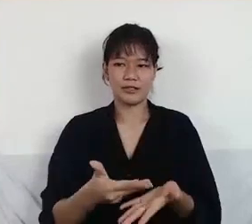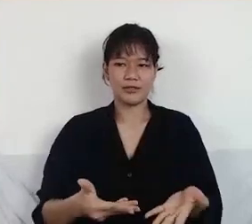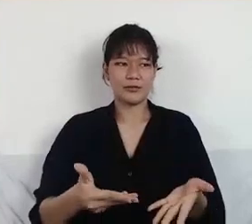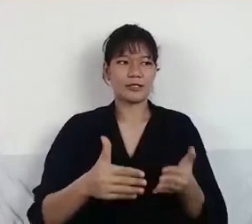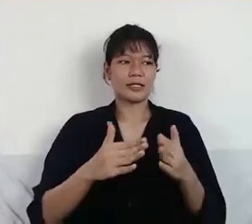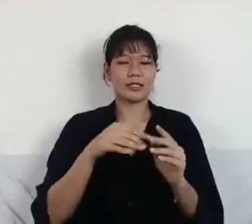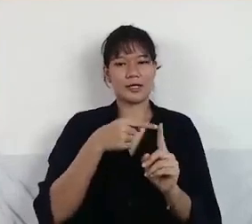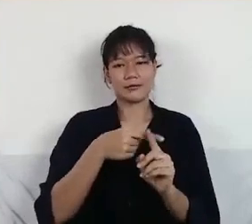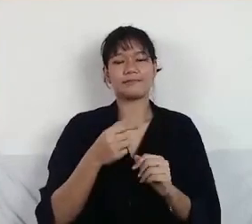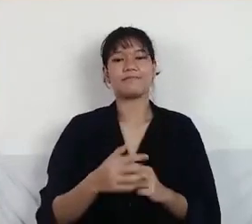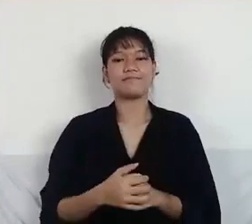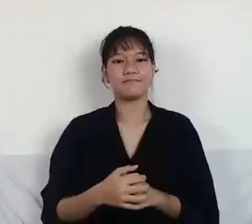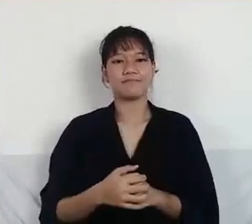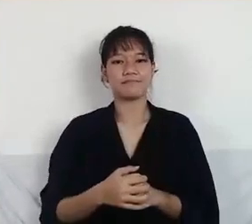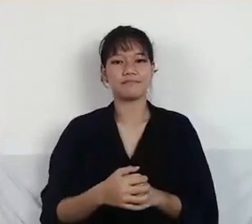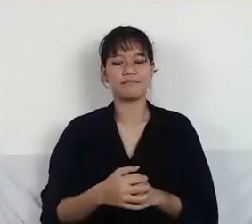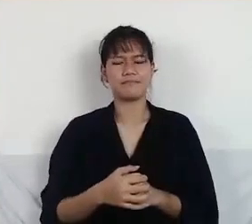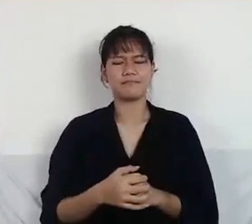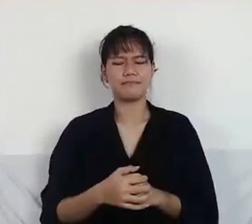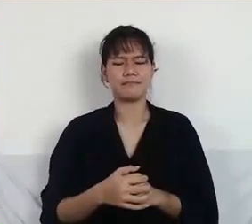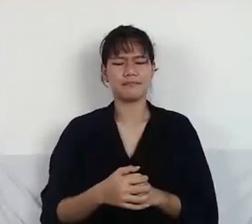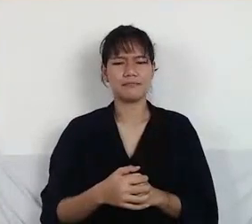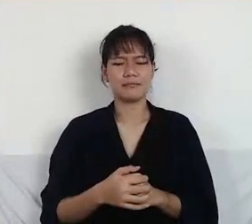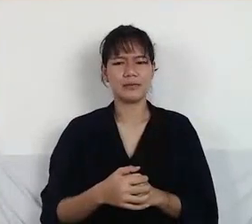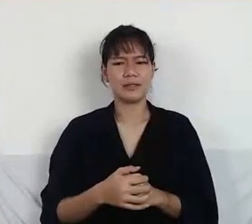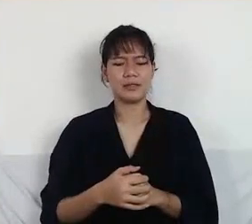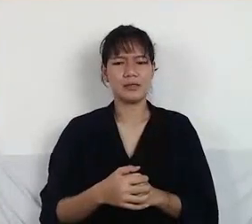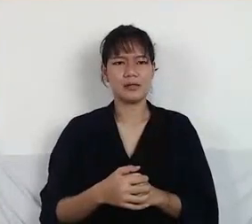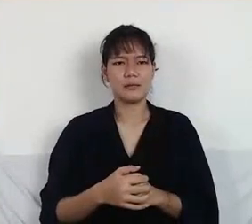gereja. Jangan sampai dicopot ya